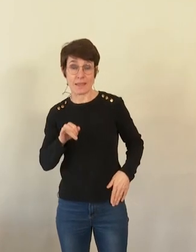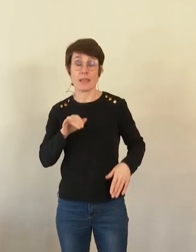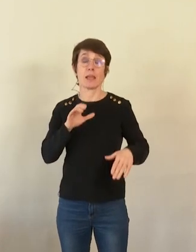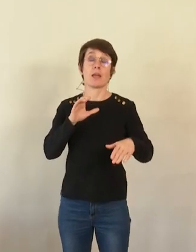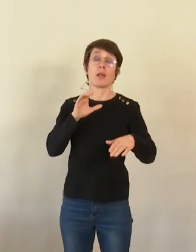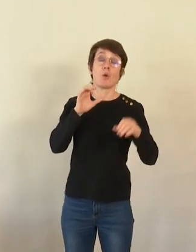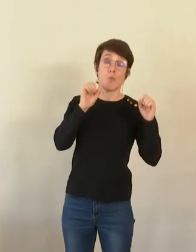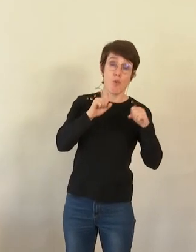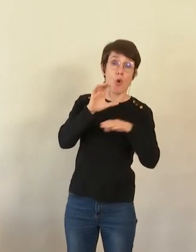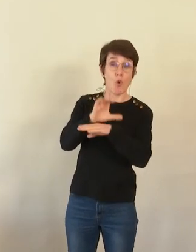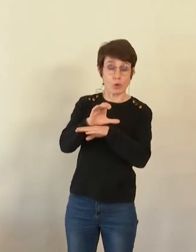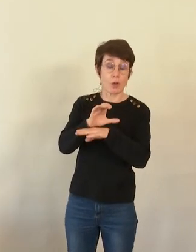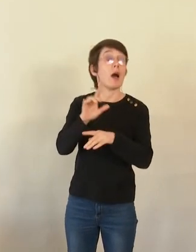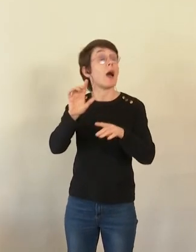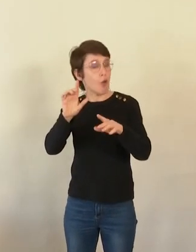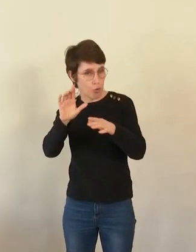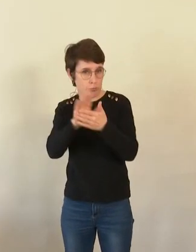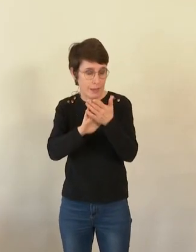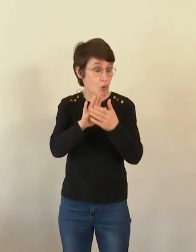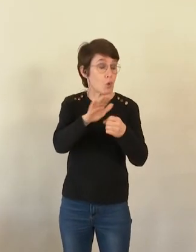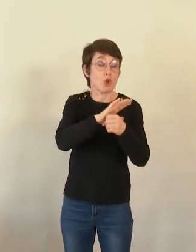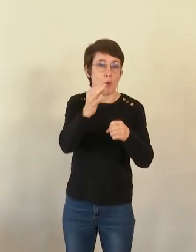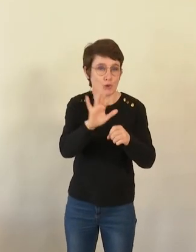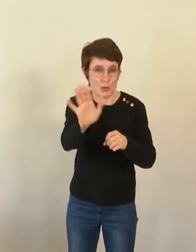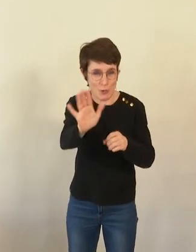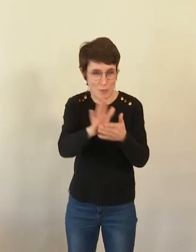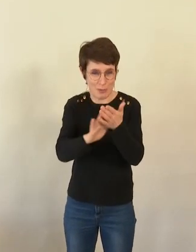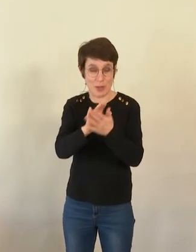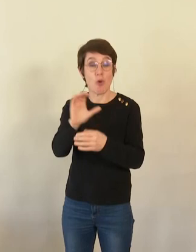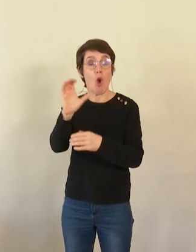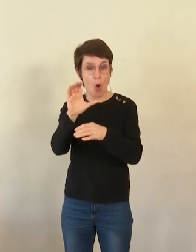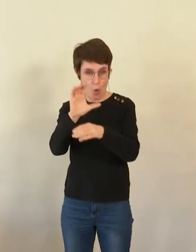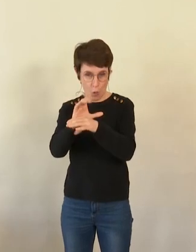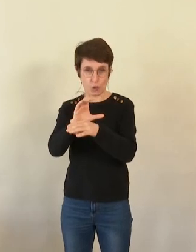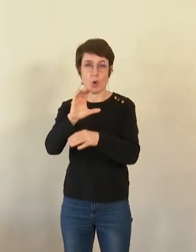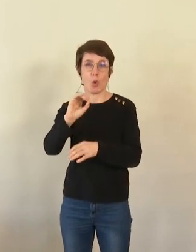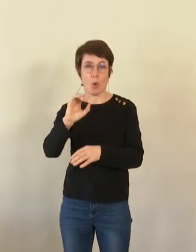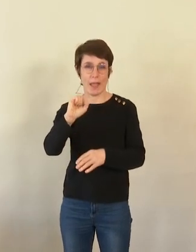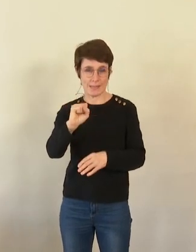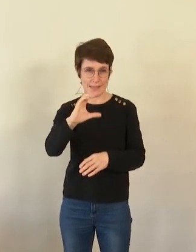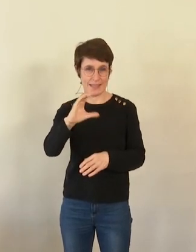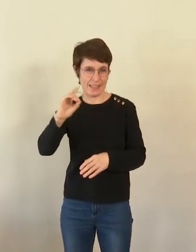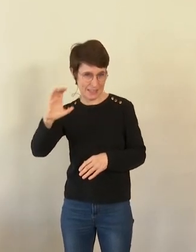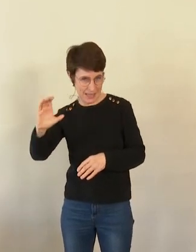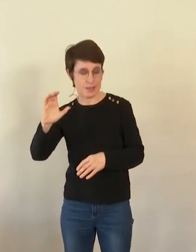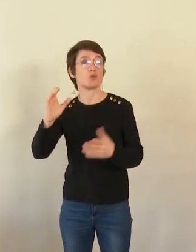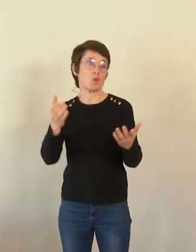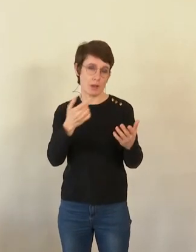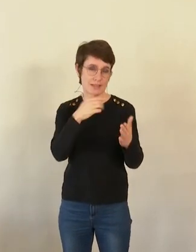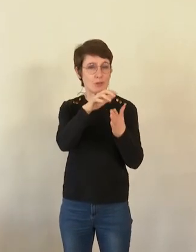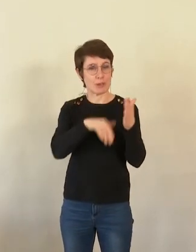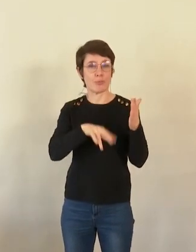unanimité donc contre pardon excusez-moi contre dedcc et donc ce procèsverbal est